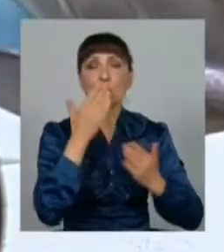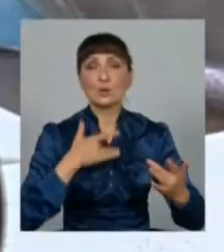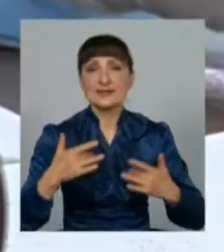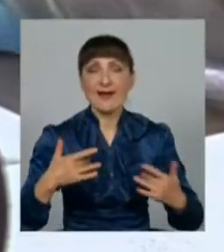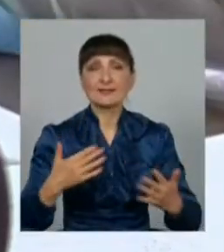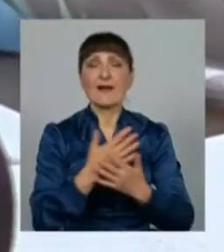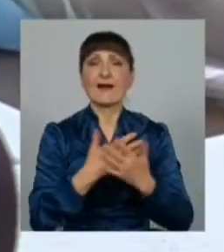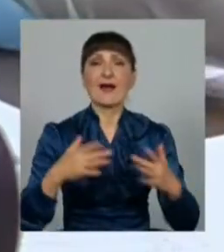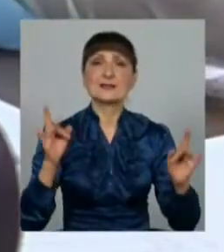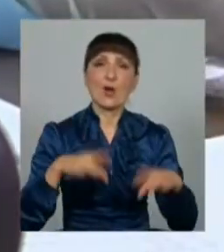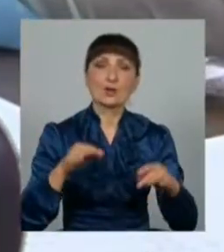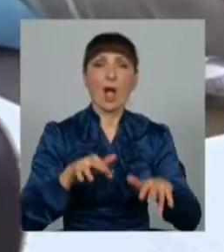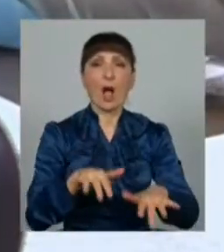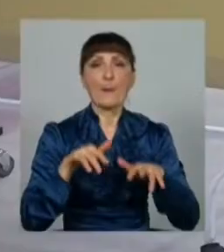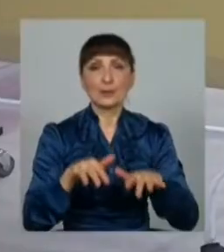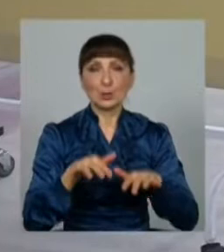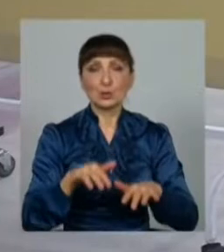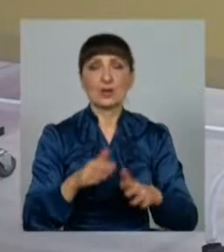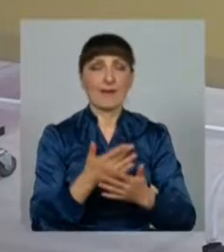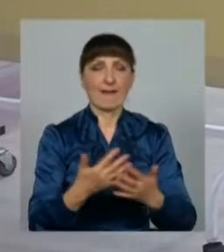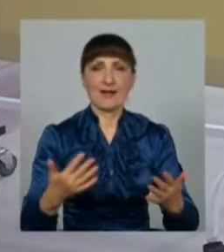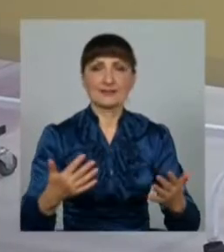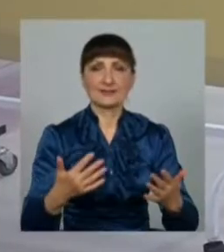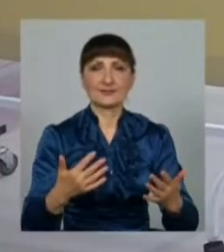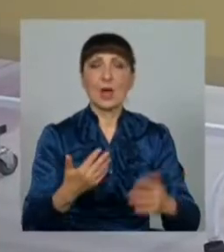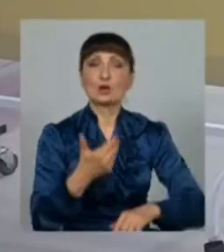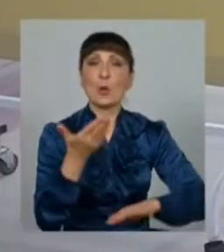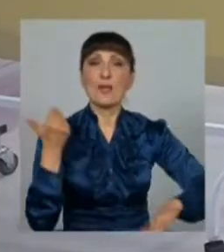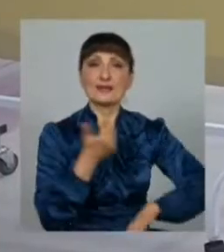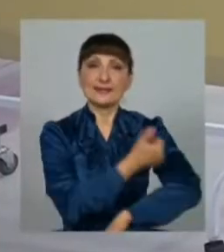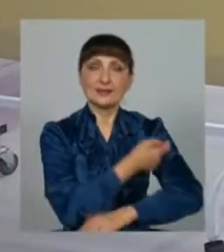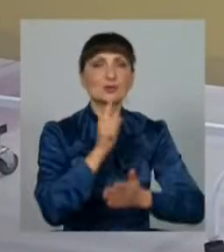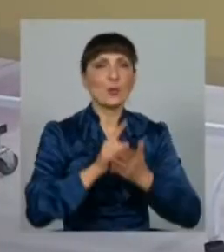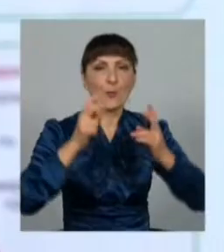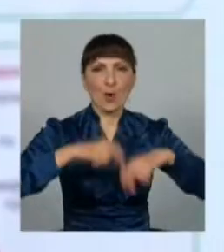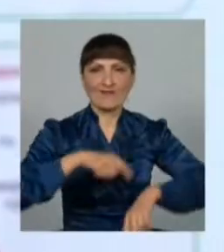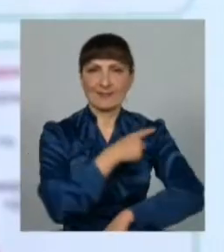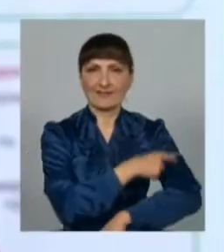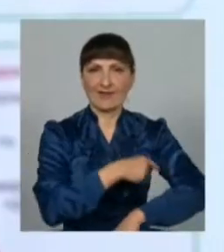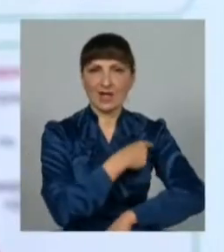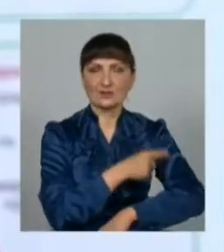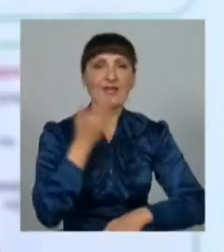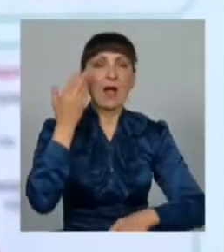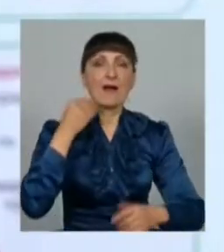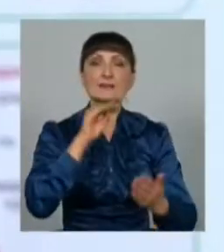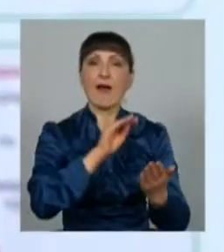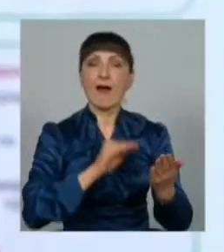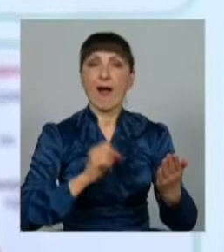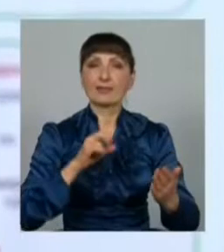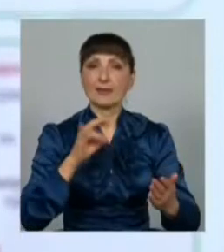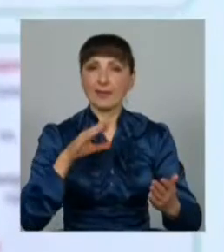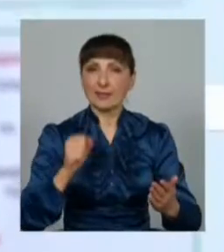фитнес-центров, кофеен, компьютерных клубов и не только. Но перед инъекцией нужно пройти медосмотр. При заполнении анкеты